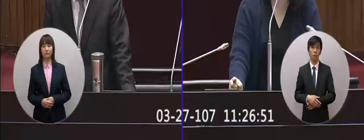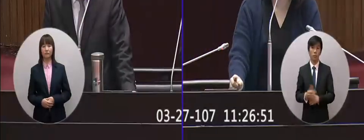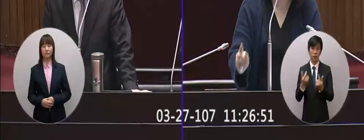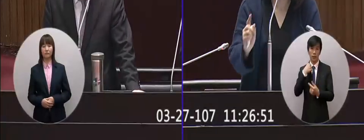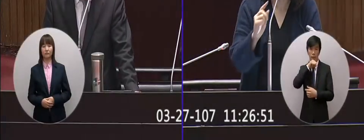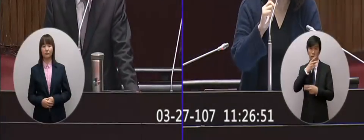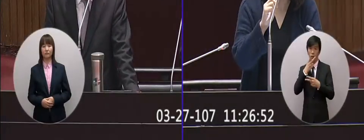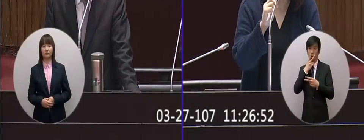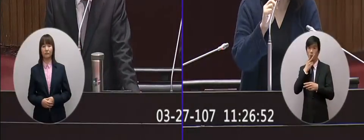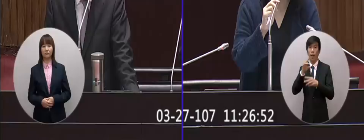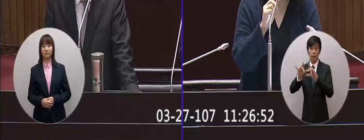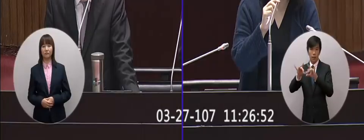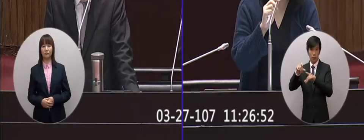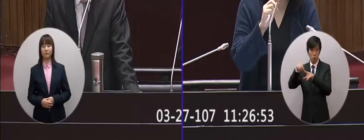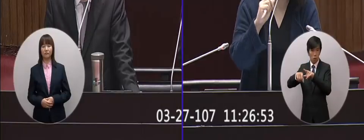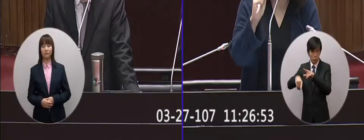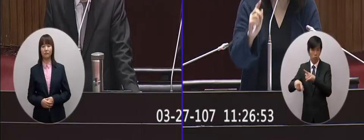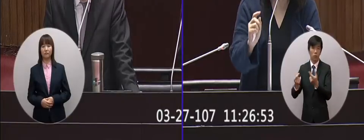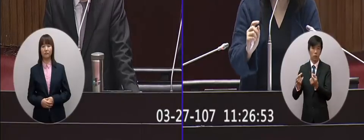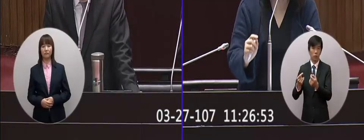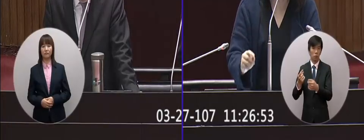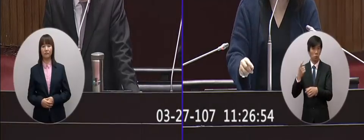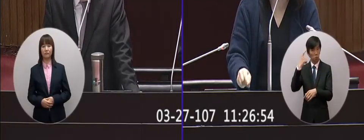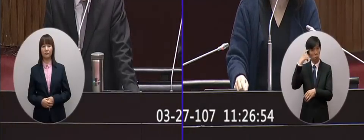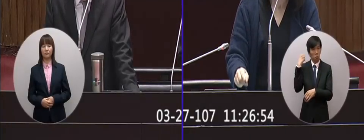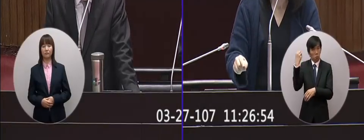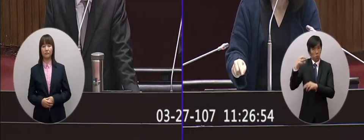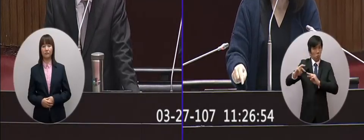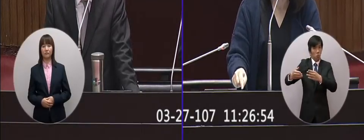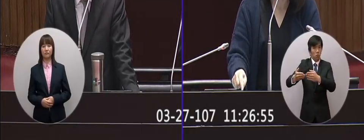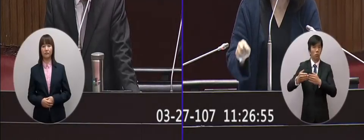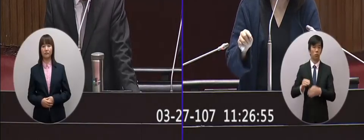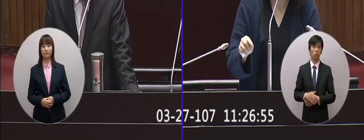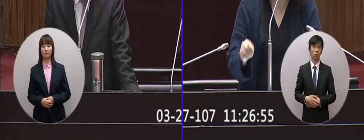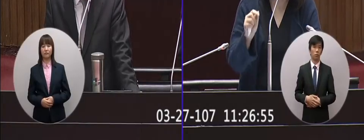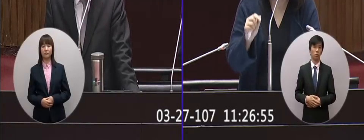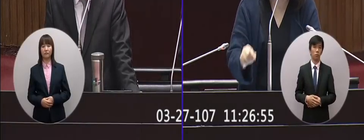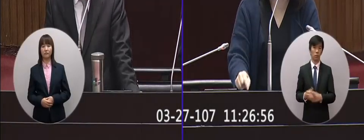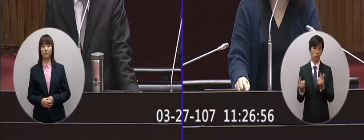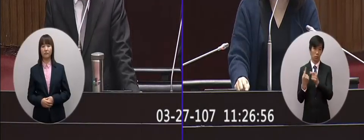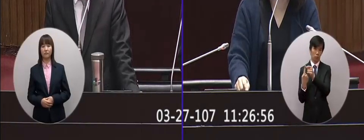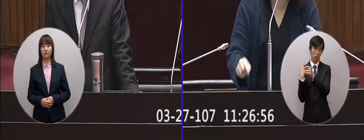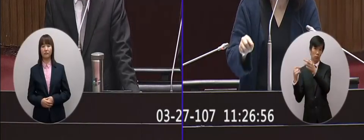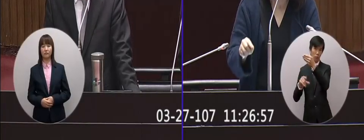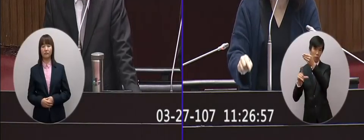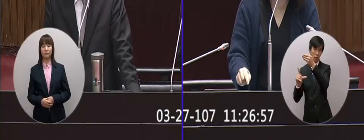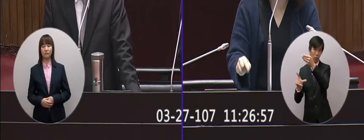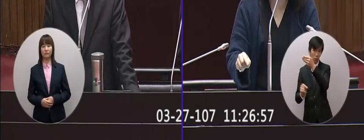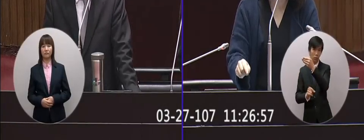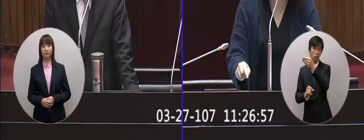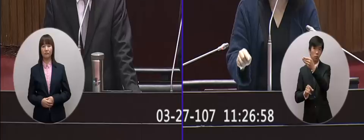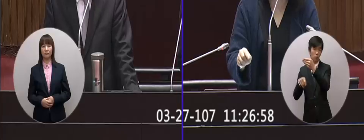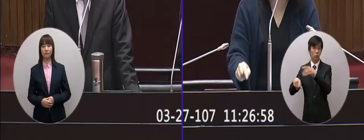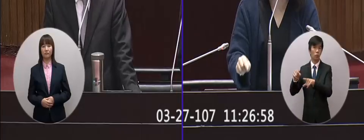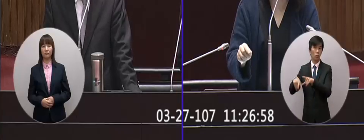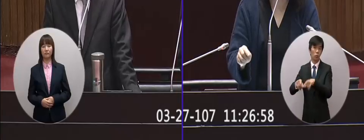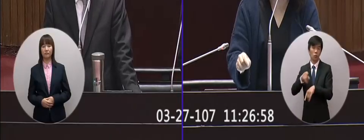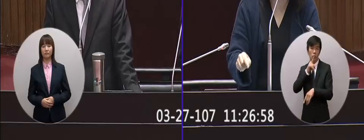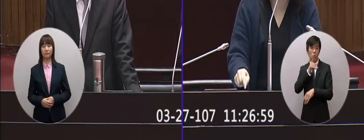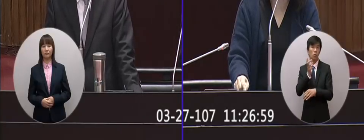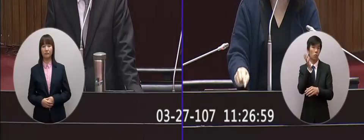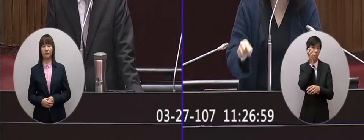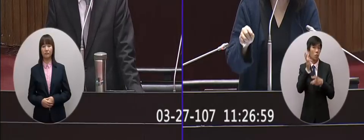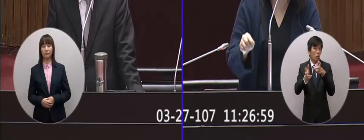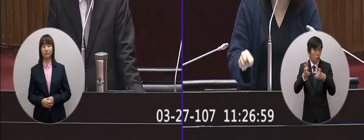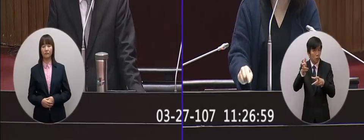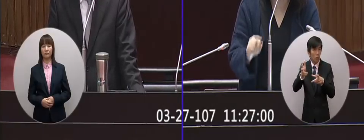应该要有一个新兴的思维。就譬如说他们在去年九月的时候，石油资源矿业